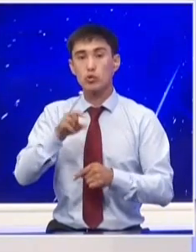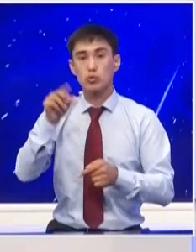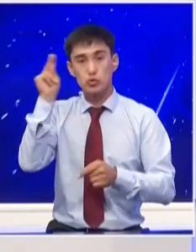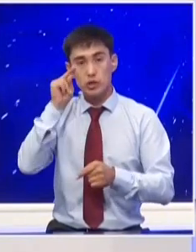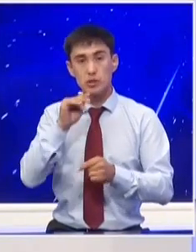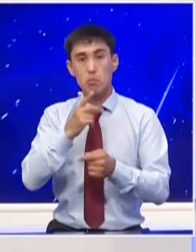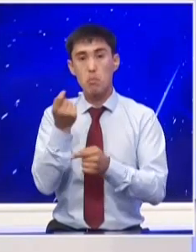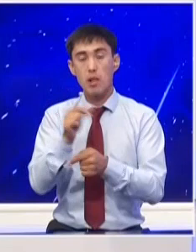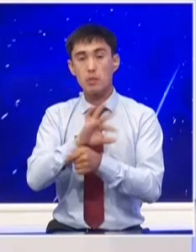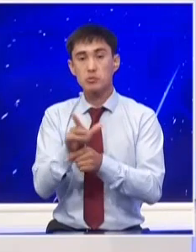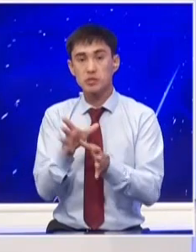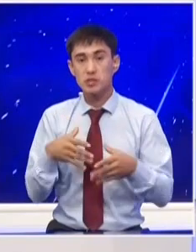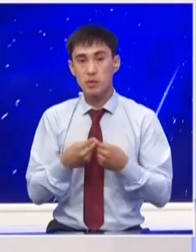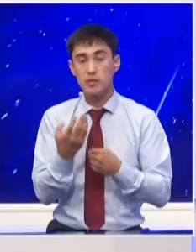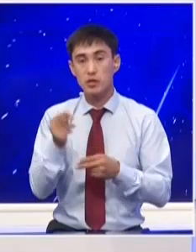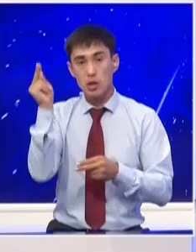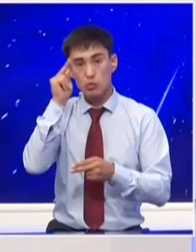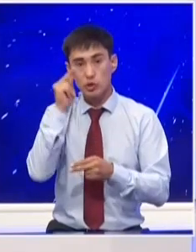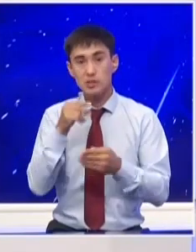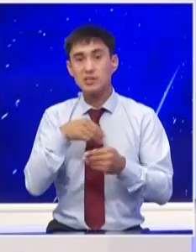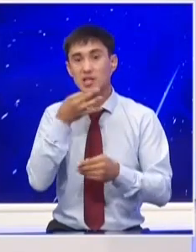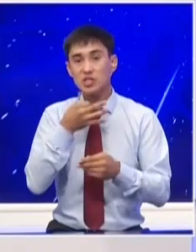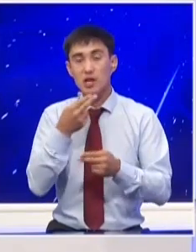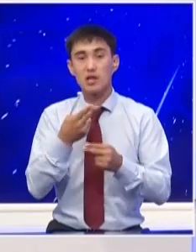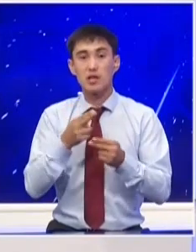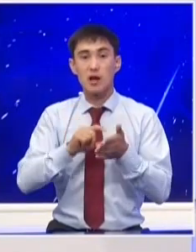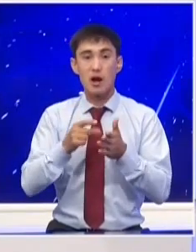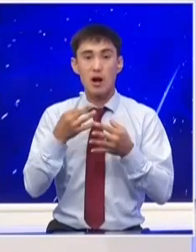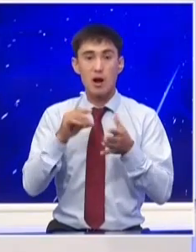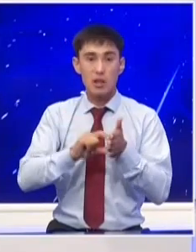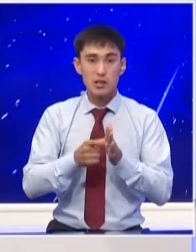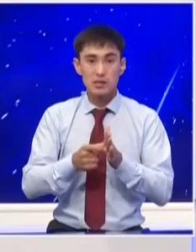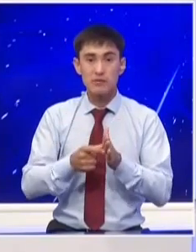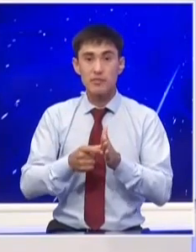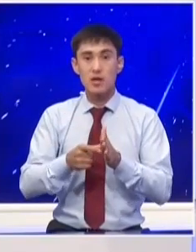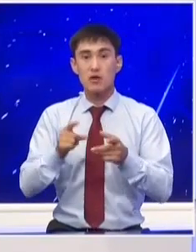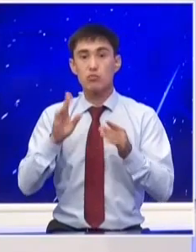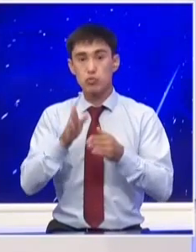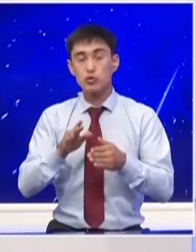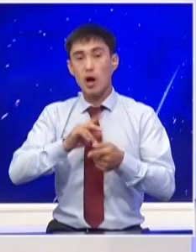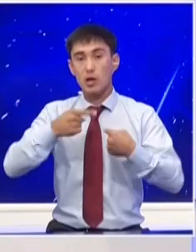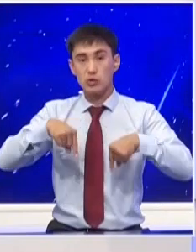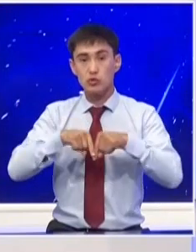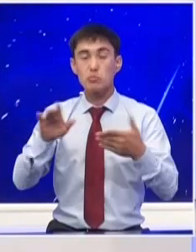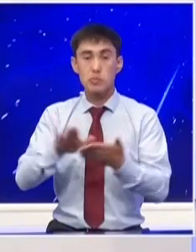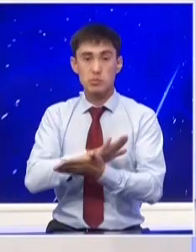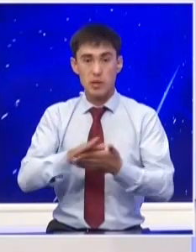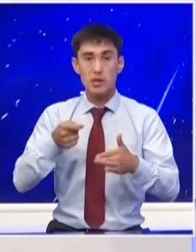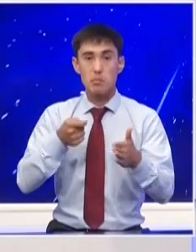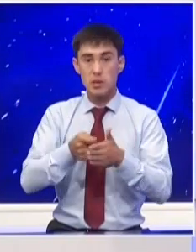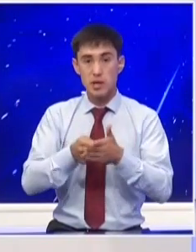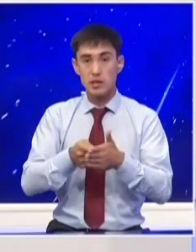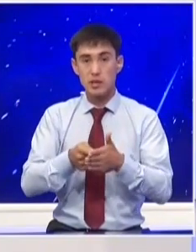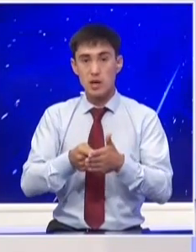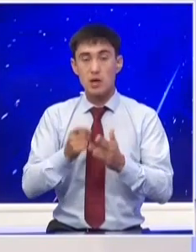учащихся из малообеспеченных семей, а также обучающихся начальных классов, независимо от социального статуса, будет организовано бесплатное питание. О